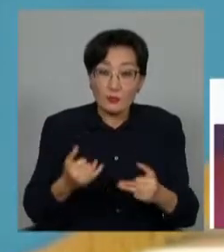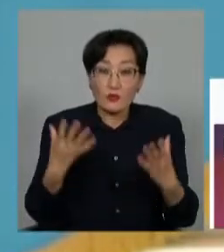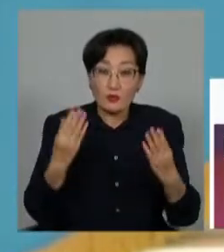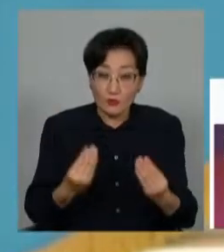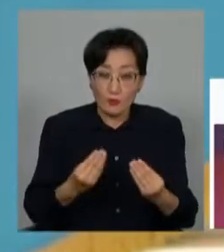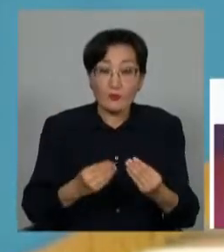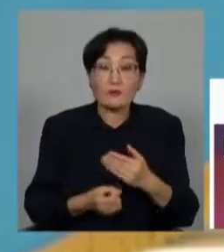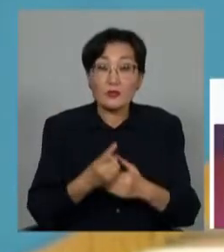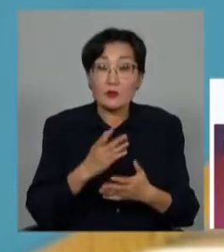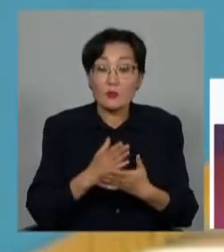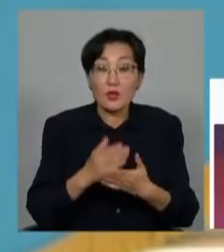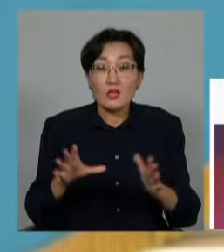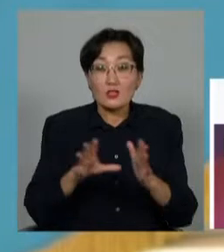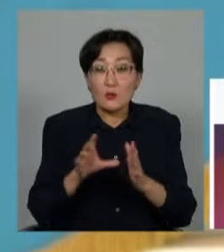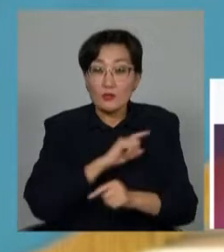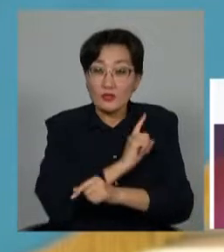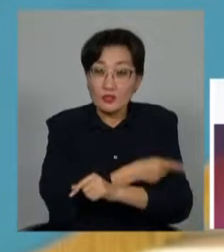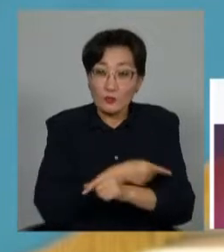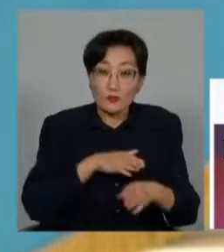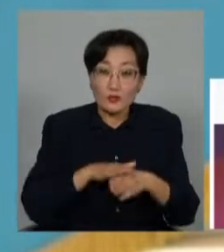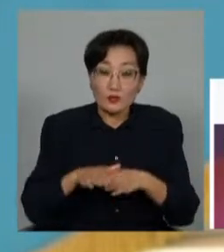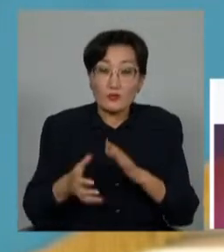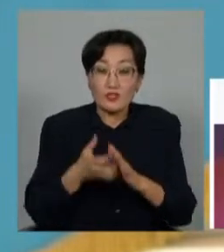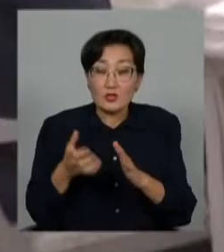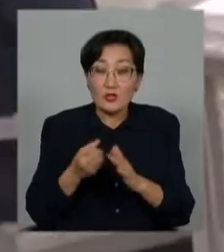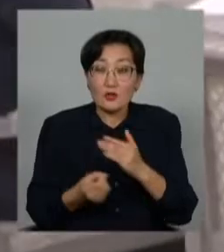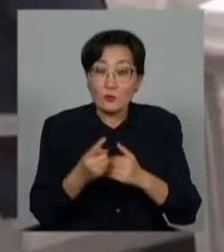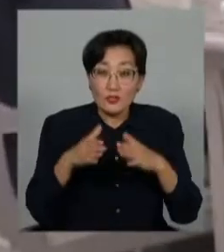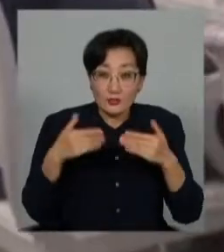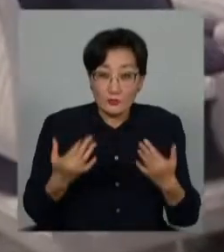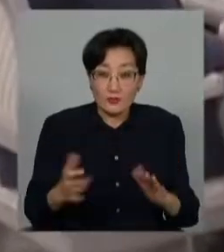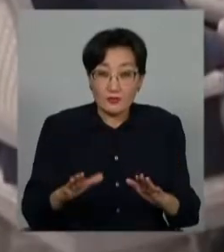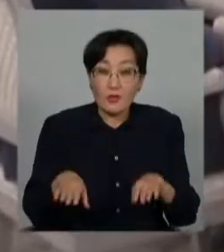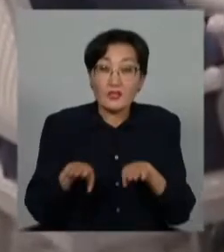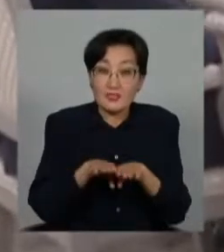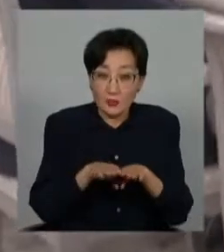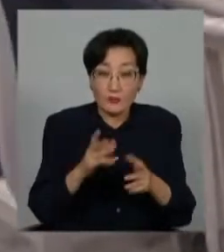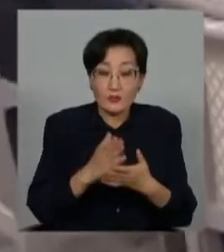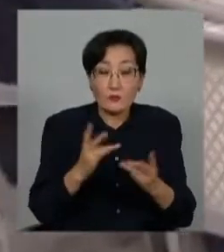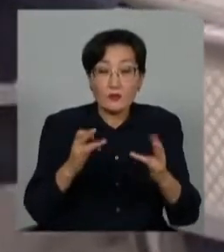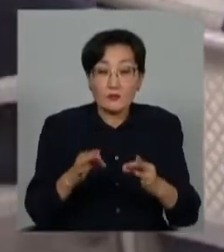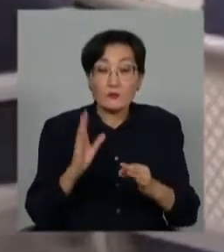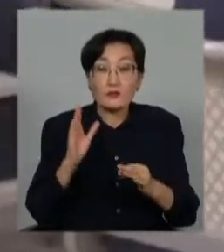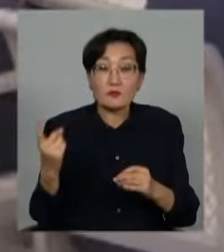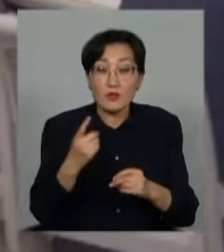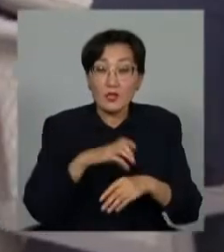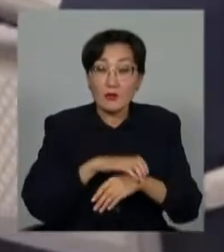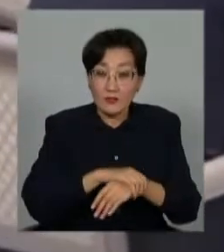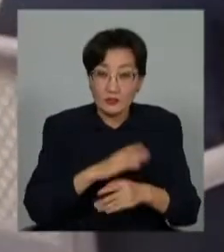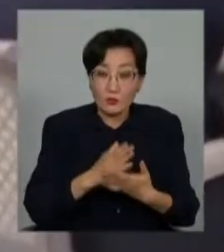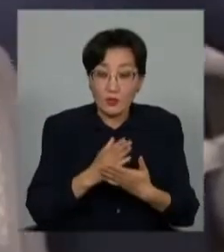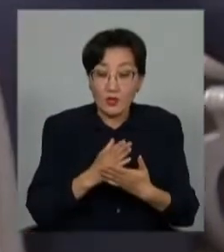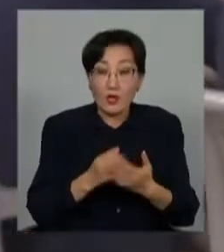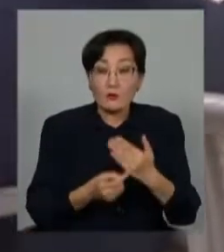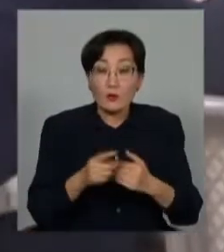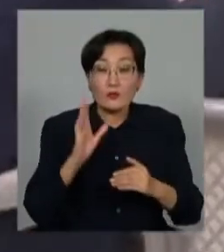өзінде байқалады. Әрине, электр қуатының жаппай жетіспеушілігі туындаған жоқ. Әзірге тепе-теңдік бар, алайда алғашқы белгілері білінуде.